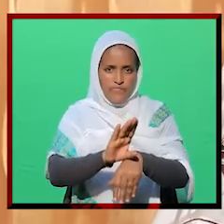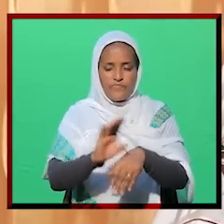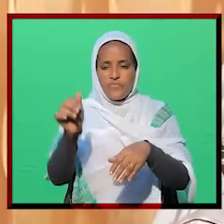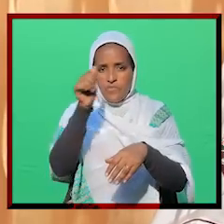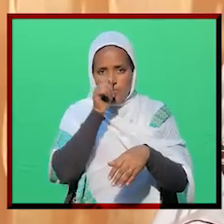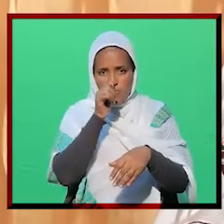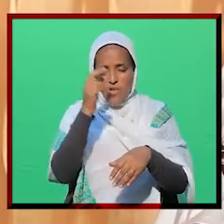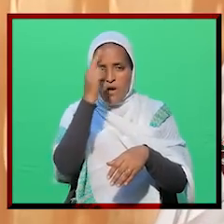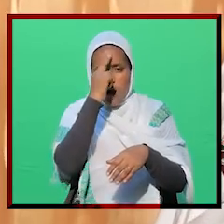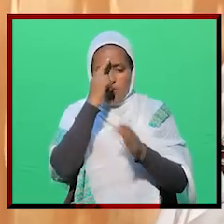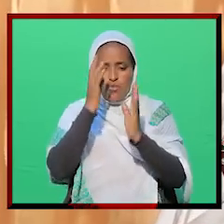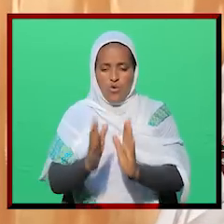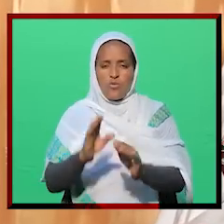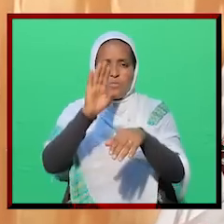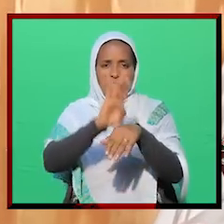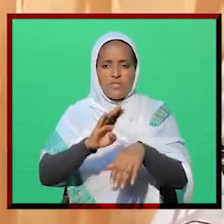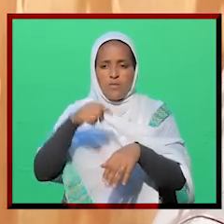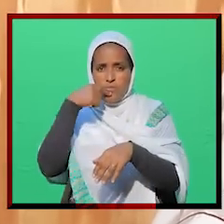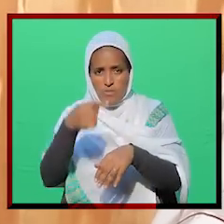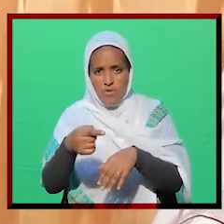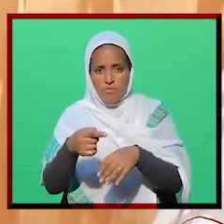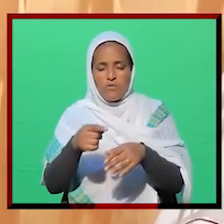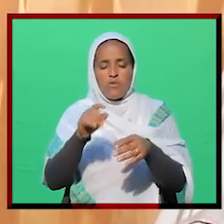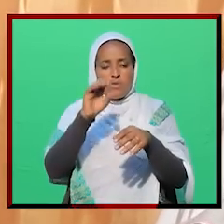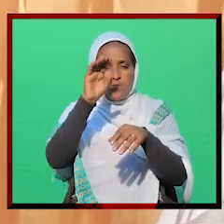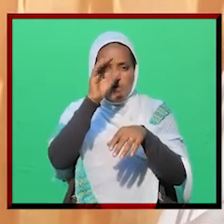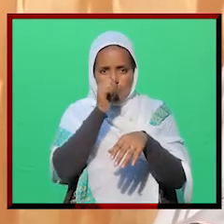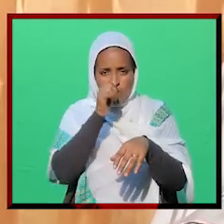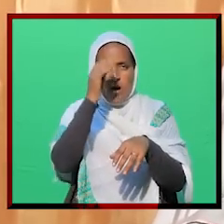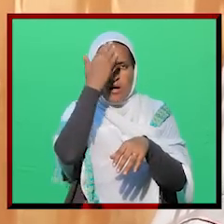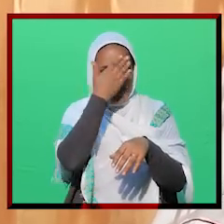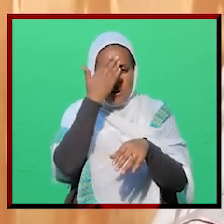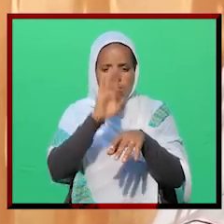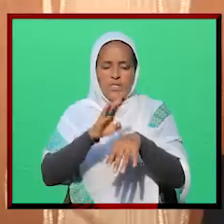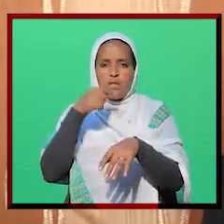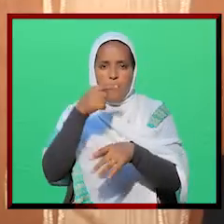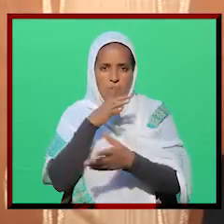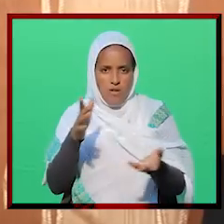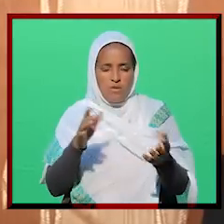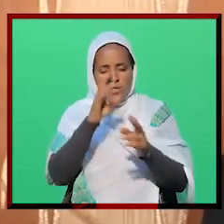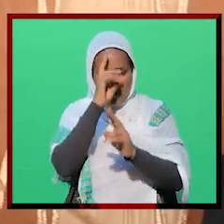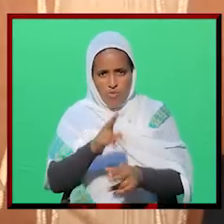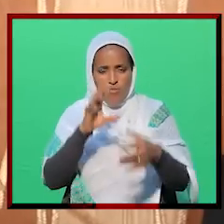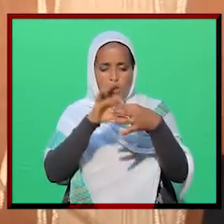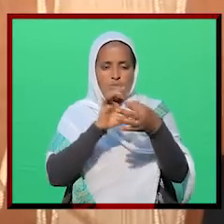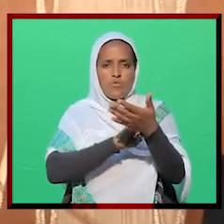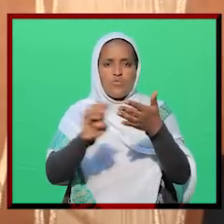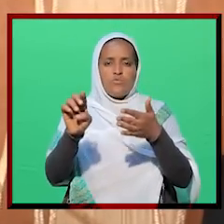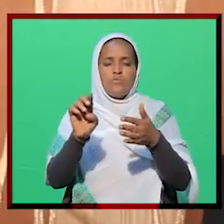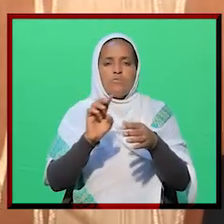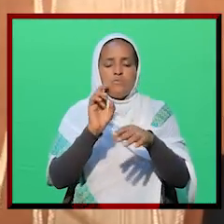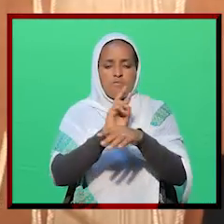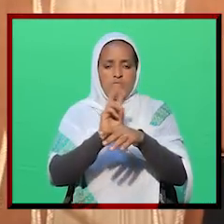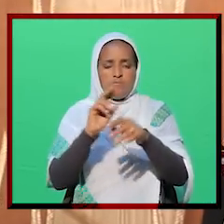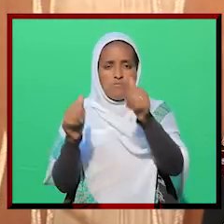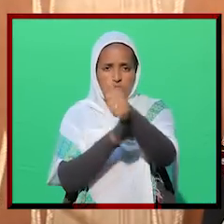ቤተክርስቲያን የኢትዮጵያ ካቶሊካዊት ቤተክርስቲያን የሚባል እንጂ የኢትዮጵያ ቅባት ቤተክርስቲያን የሚባል የለም። የተከበራችሁ የማህበረ ቅዱሳን